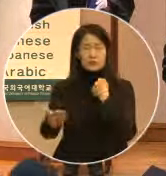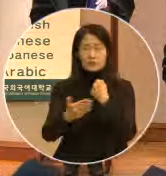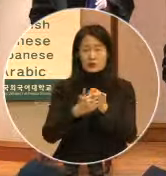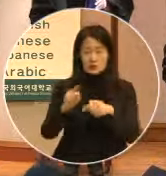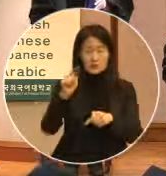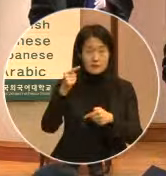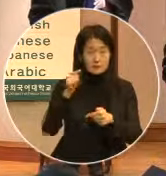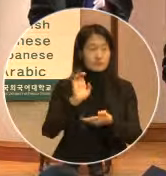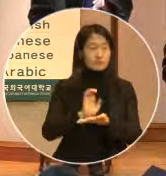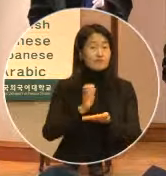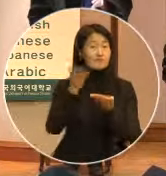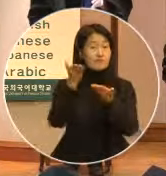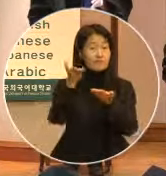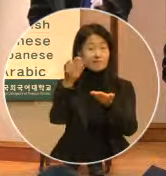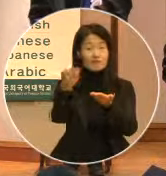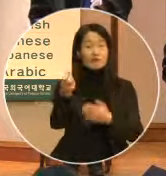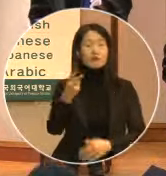상장과 상패를 수여함.